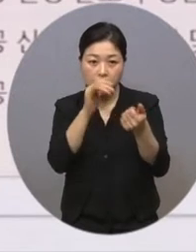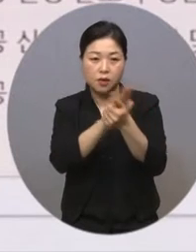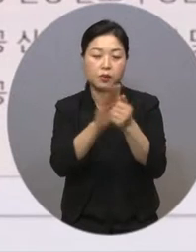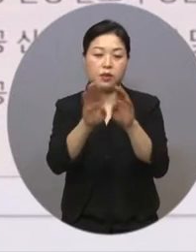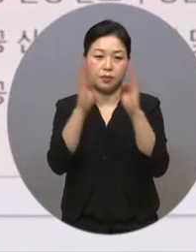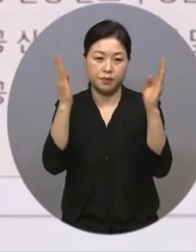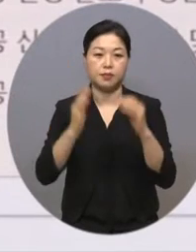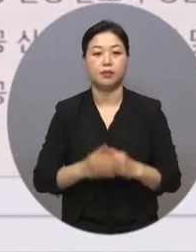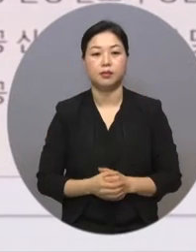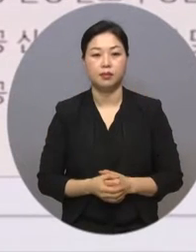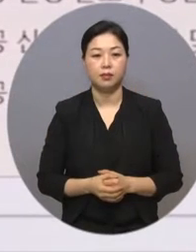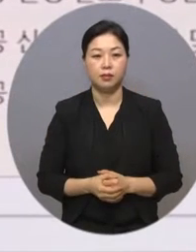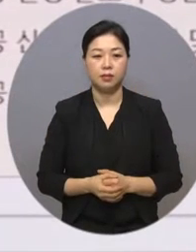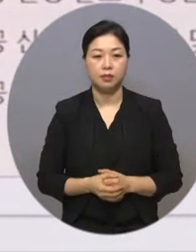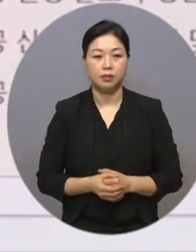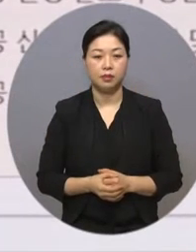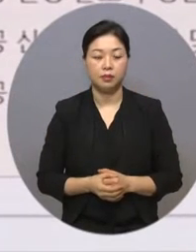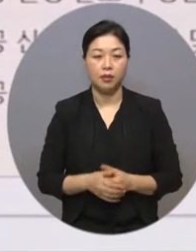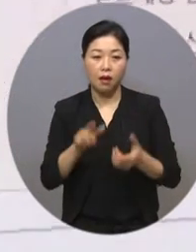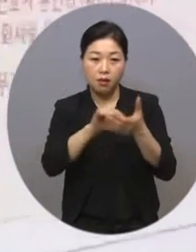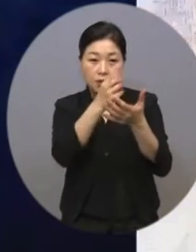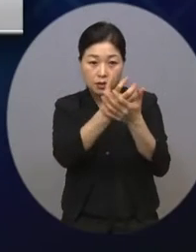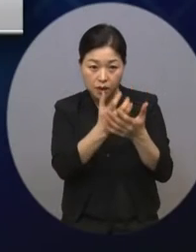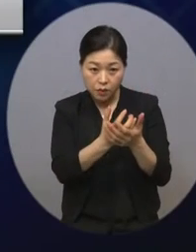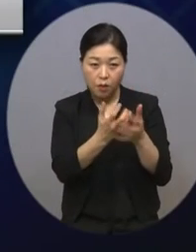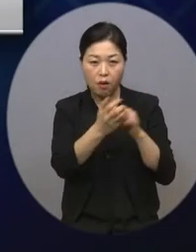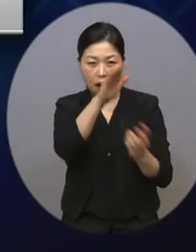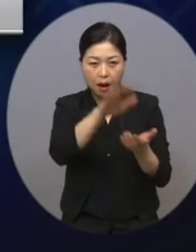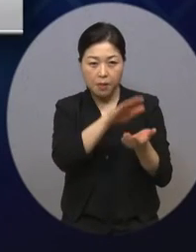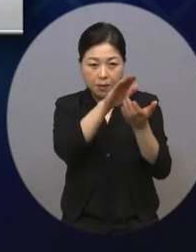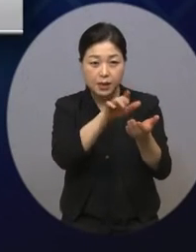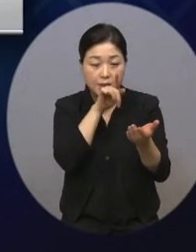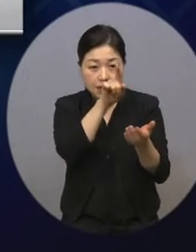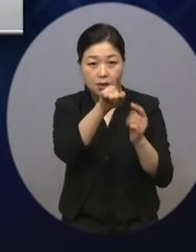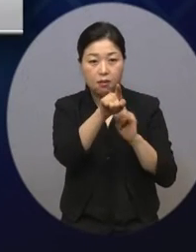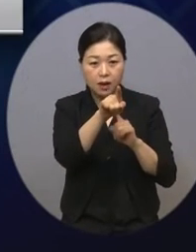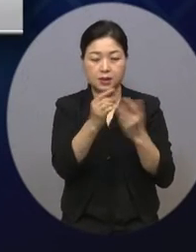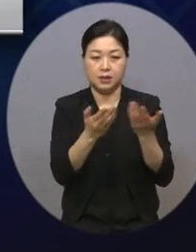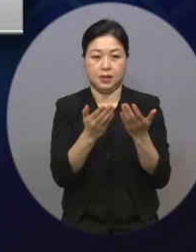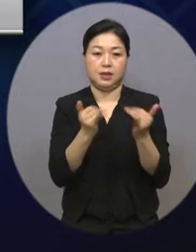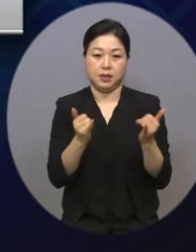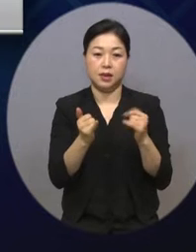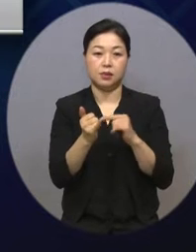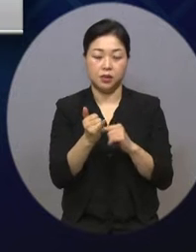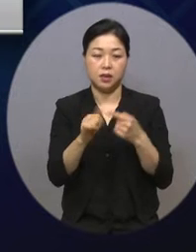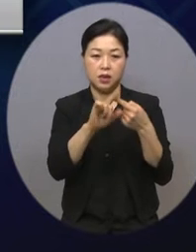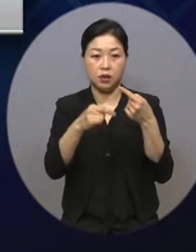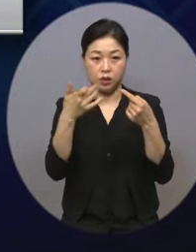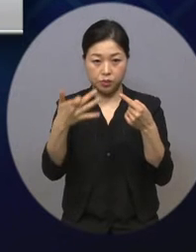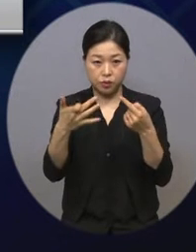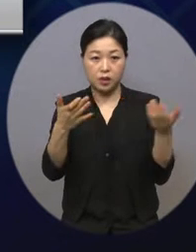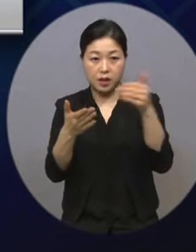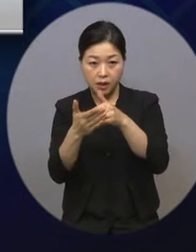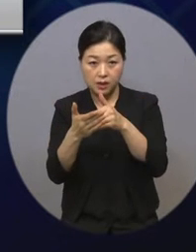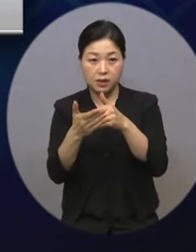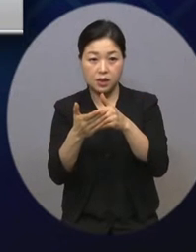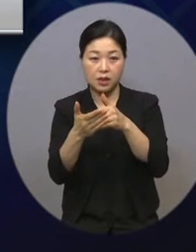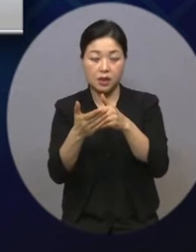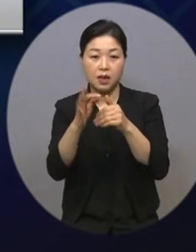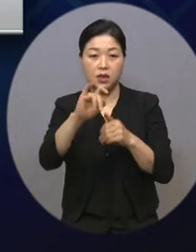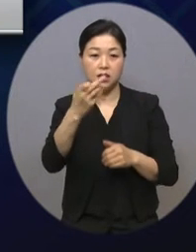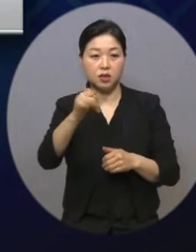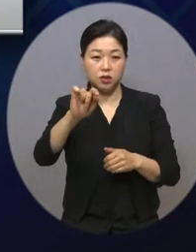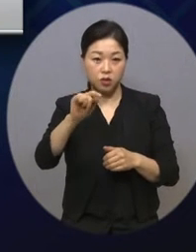개통했습니다 간소화 재료 일괄 제공을 신청한 근로자는 19일까지 일괄 제공 신청 내용에